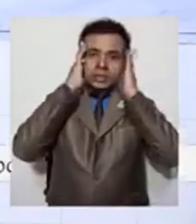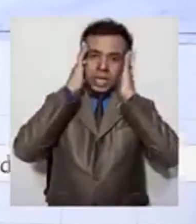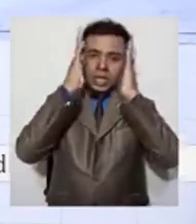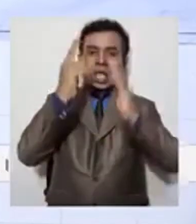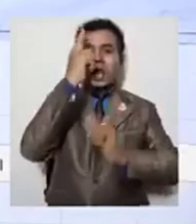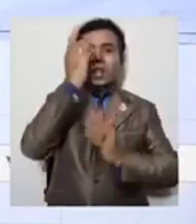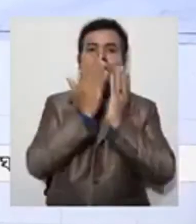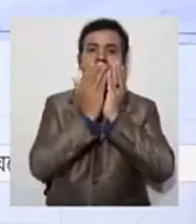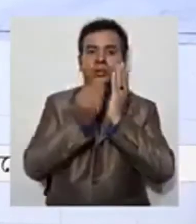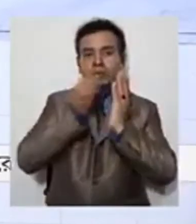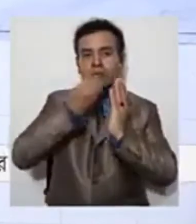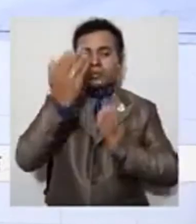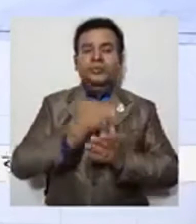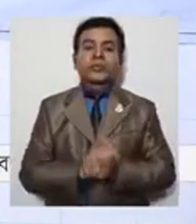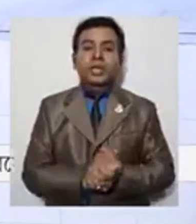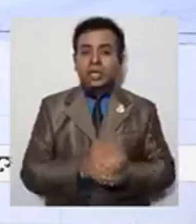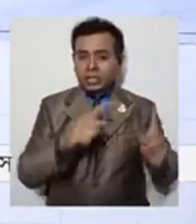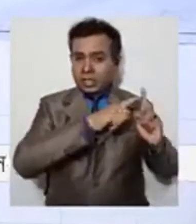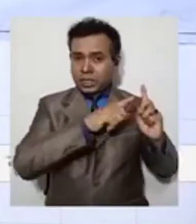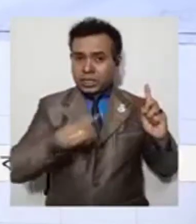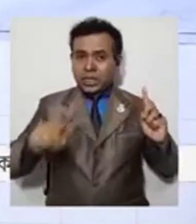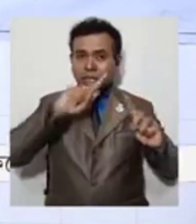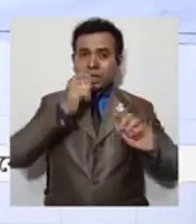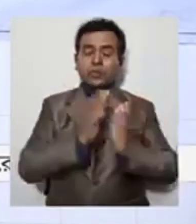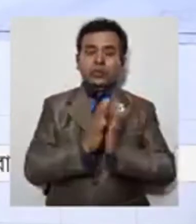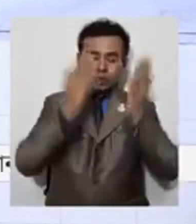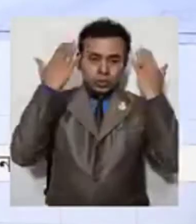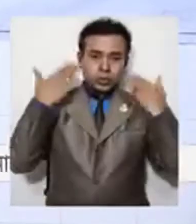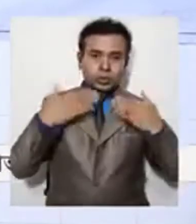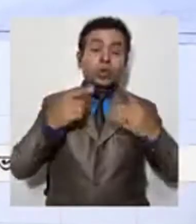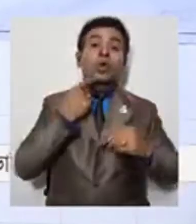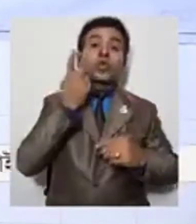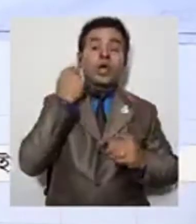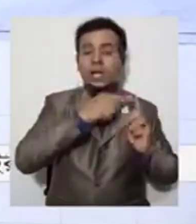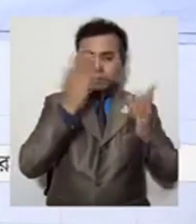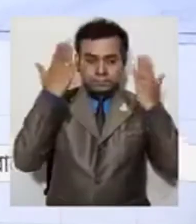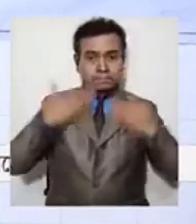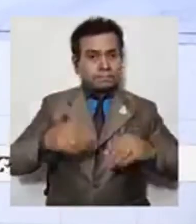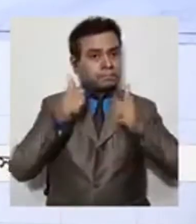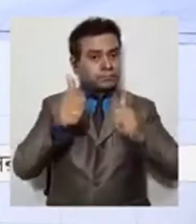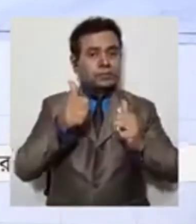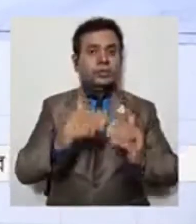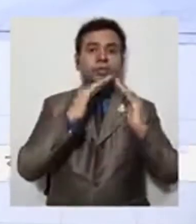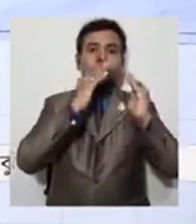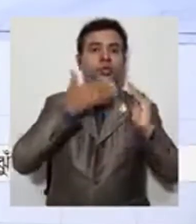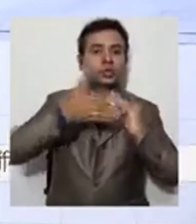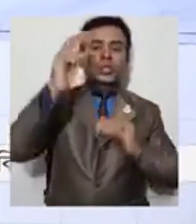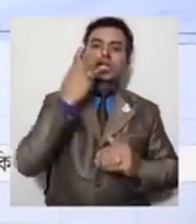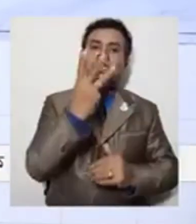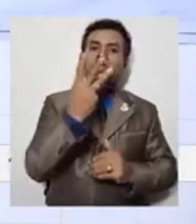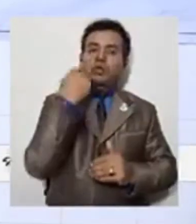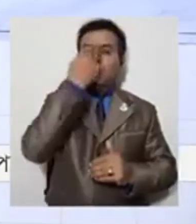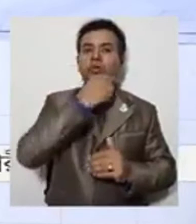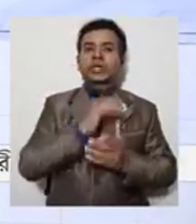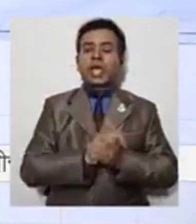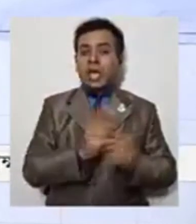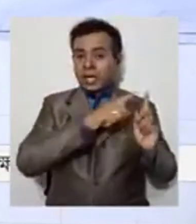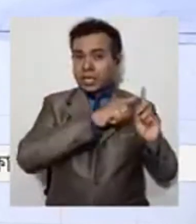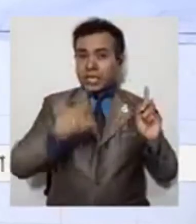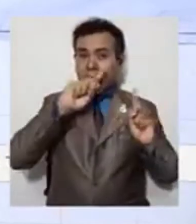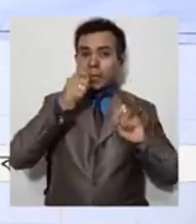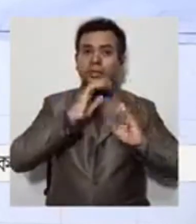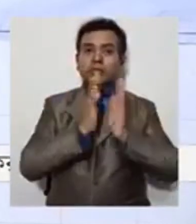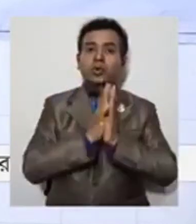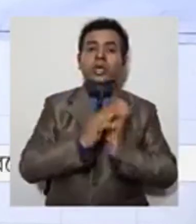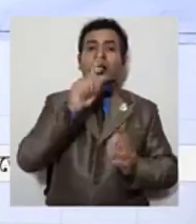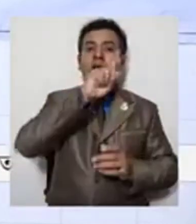করলেন 175 জন সকলের বিধিহাত আত্মার শান্তি কামনা করছি আমাদের এ পর্যন্ত সুস্থ হয়েছেন